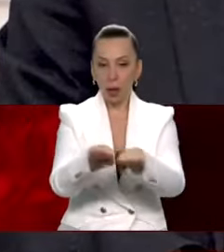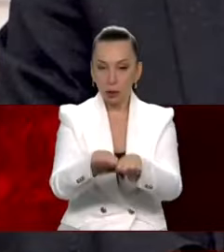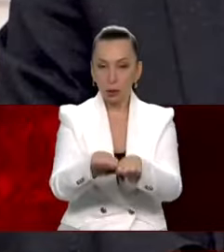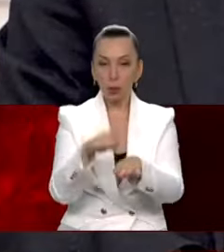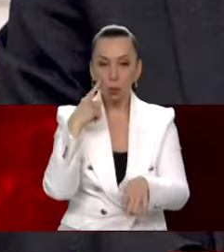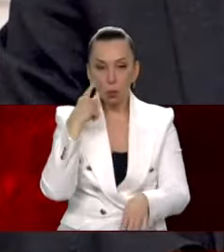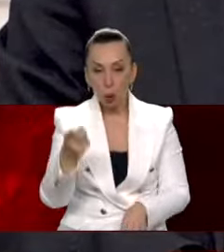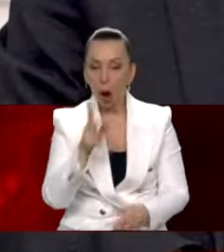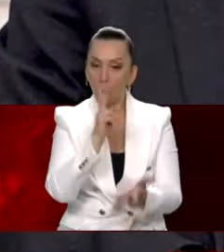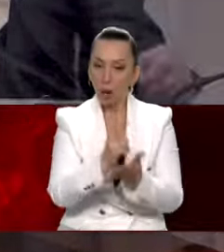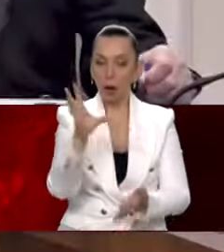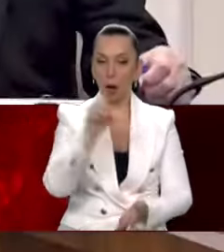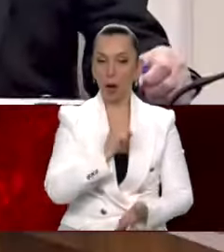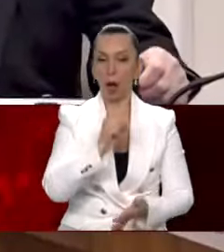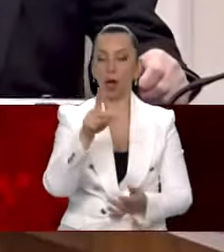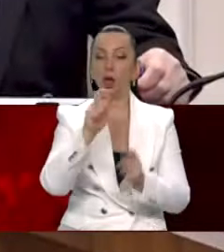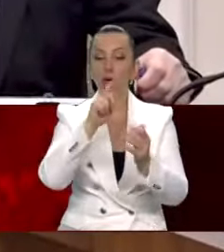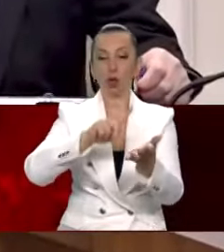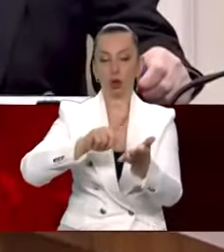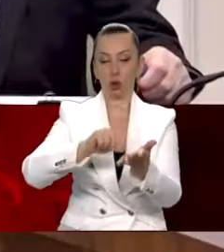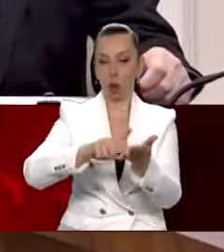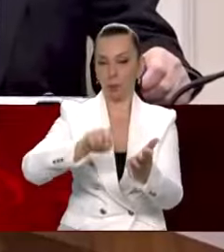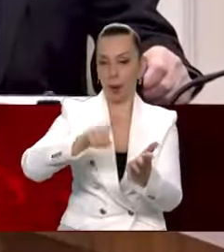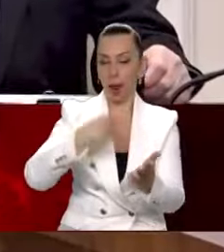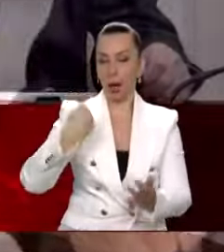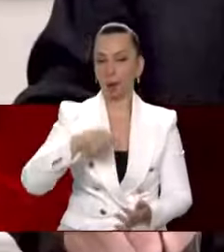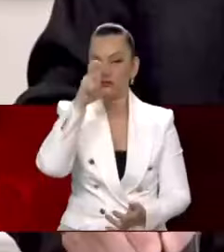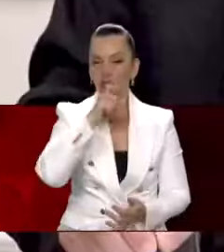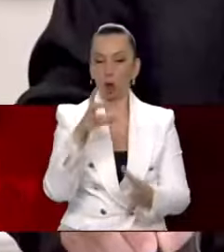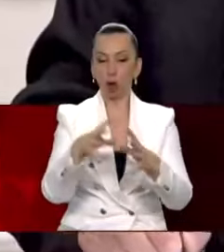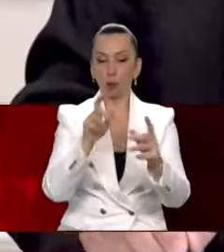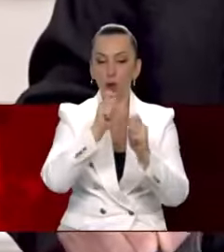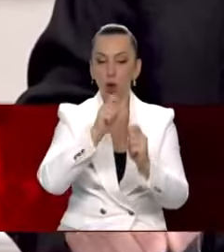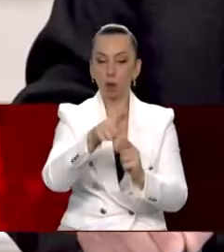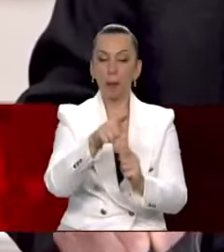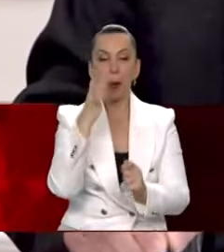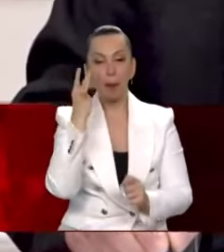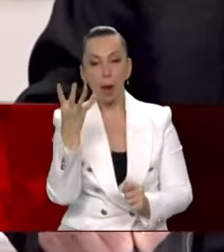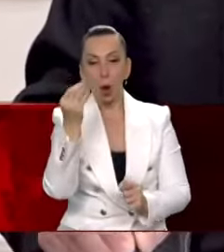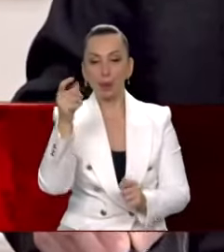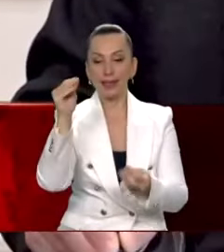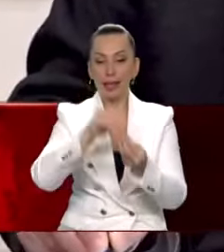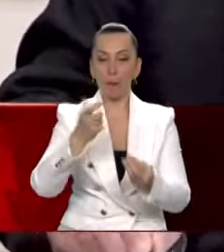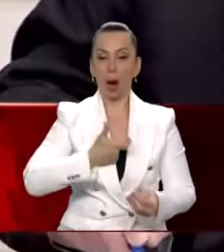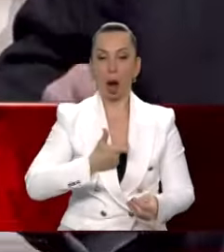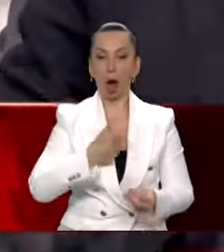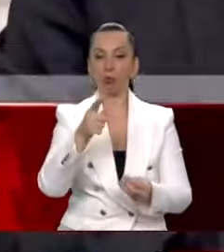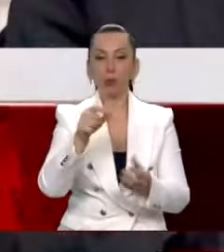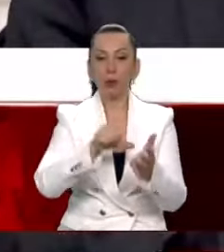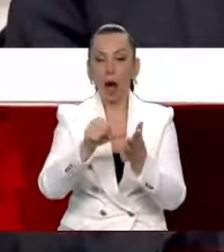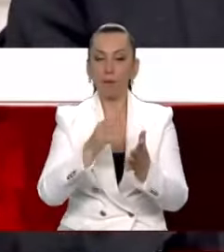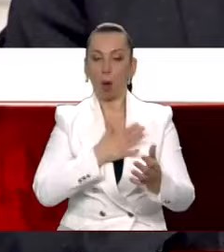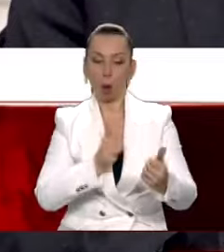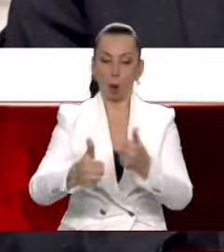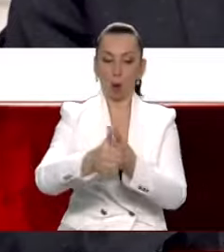noktasında bir karar aldık. Protokol imzalandı. Kamu işçileri için toplu sözleşmeyle belirlenen zammın yürürlük tarihi öne çekildi.